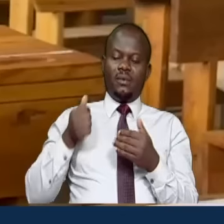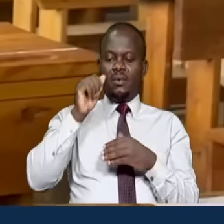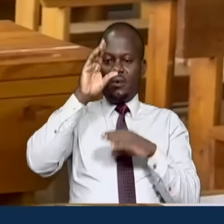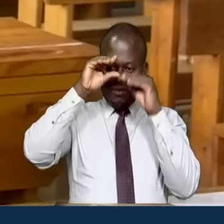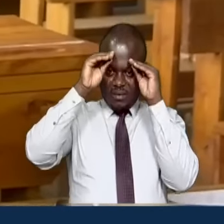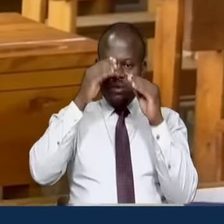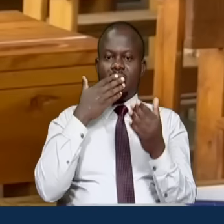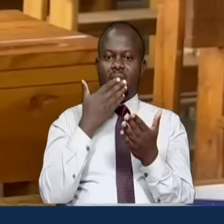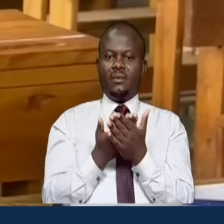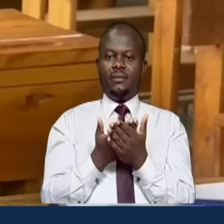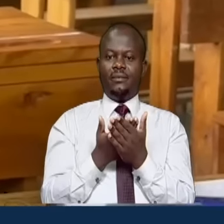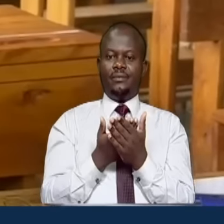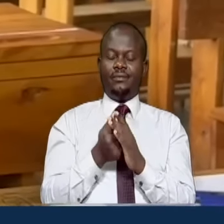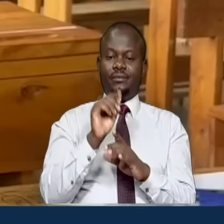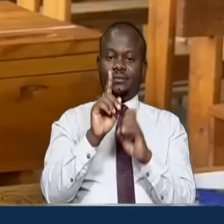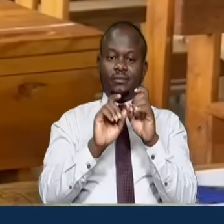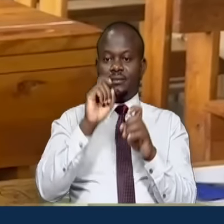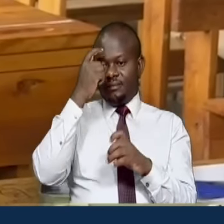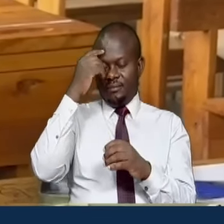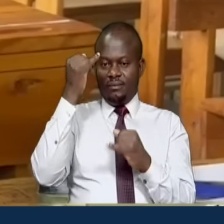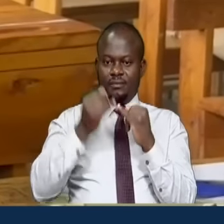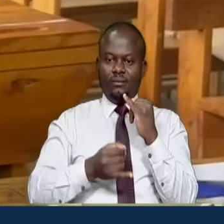neza. Ibizamini bya leta bisoza umwaka w'amashuri wa